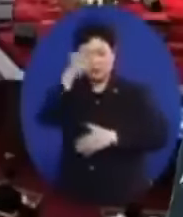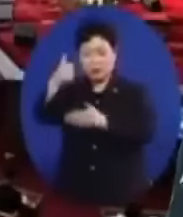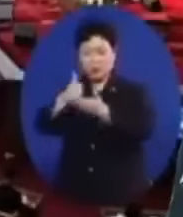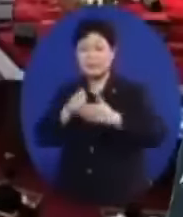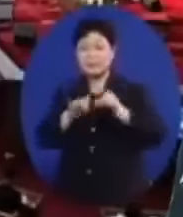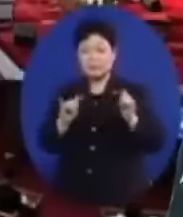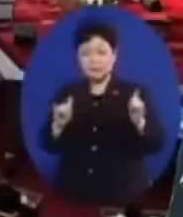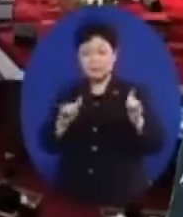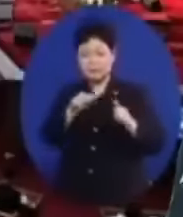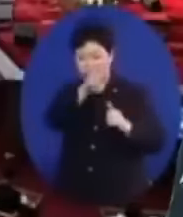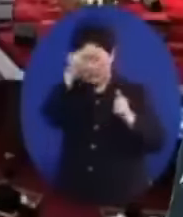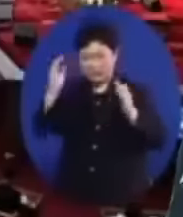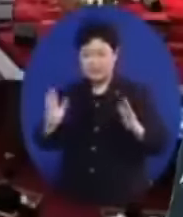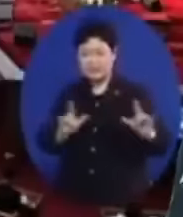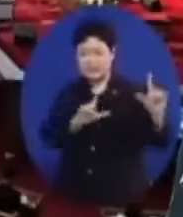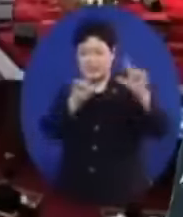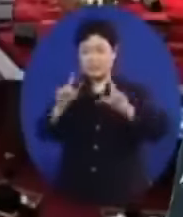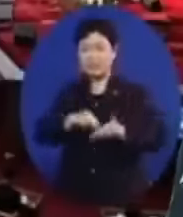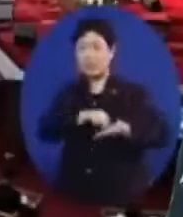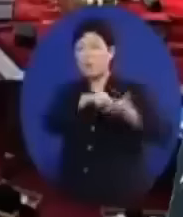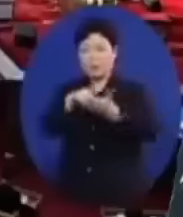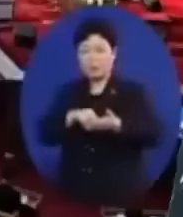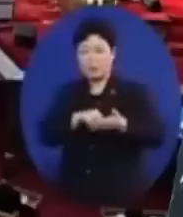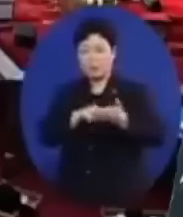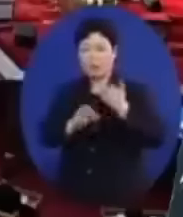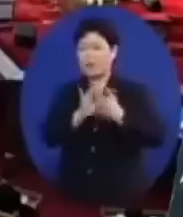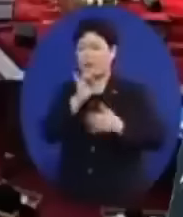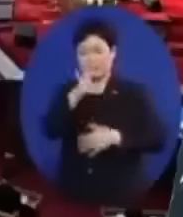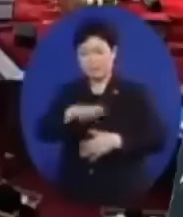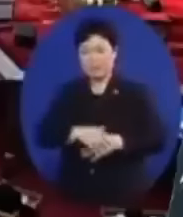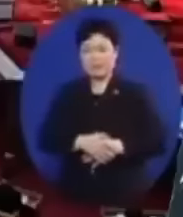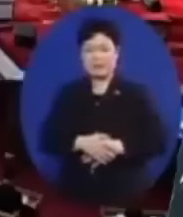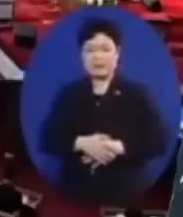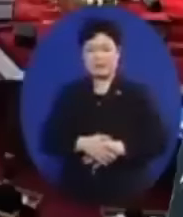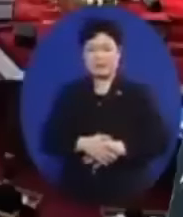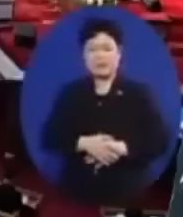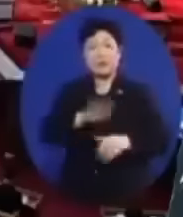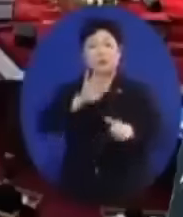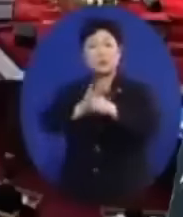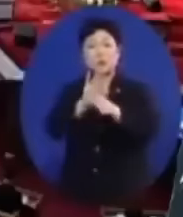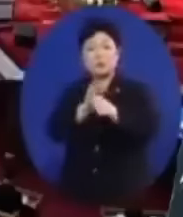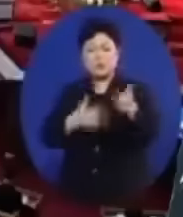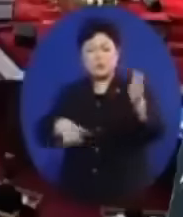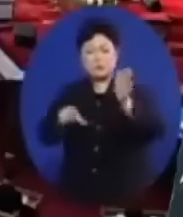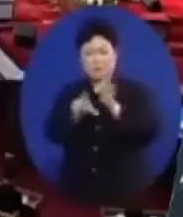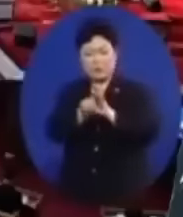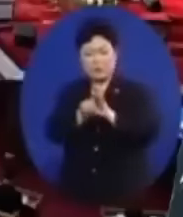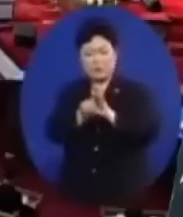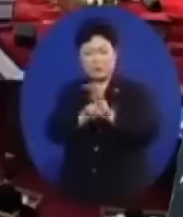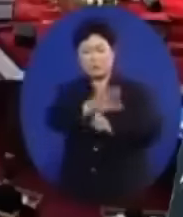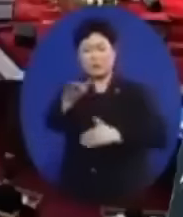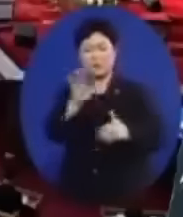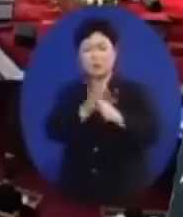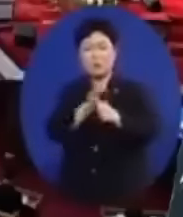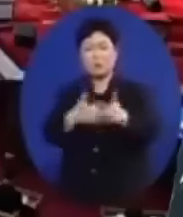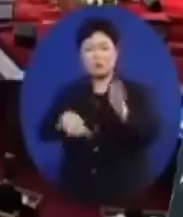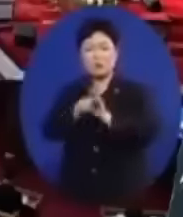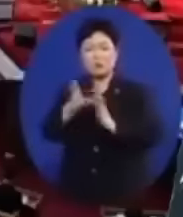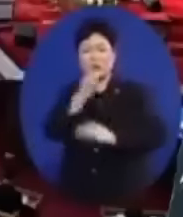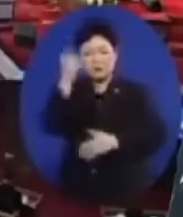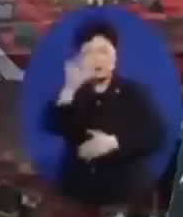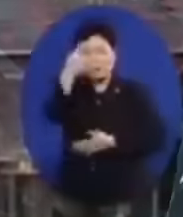사람은 인생을 외롭게 살아서는 안 됩니다. 우리 돕기 위해서 성령이 와서 계시기 때문에 우리가